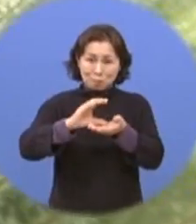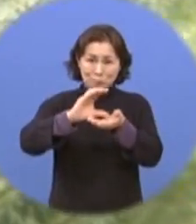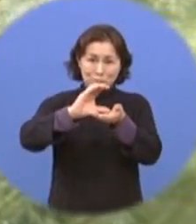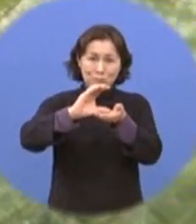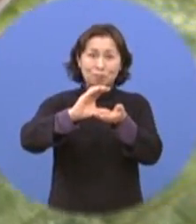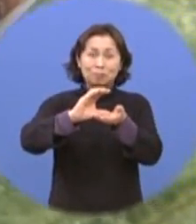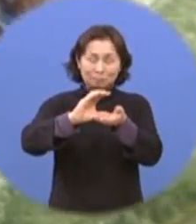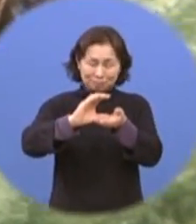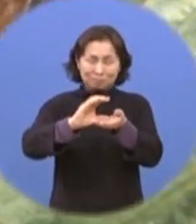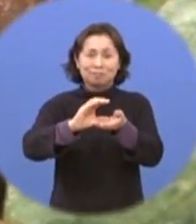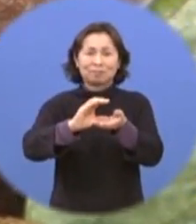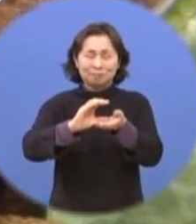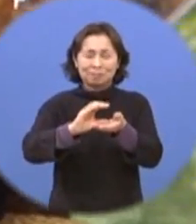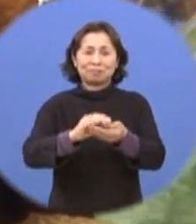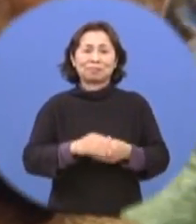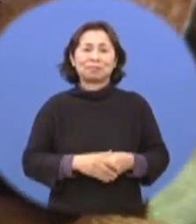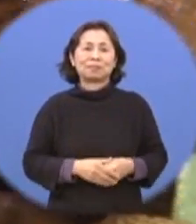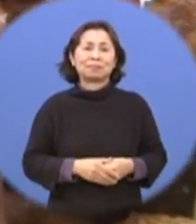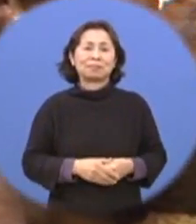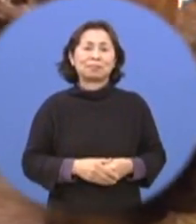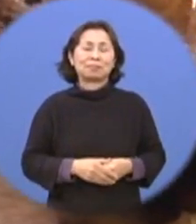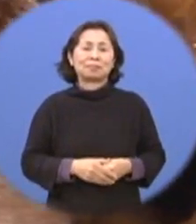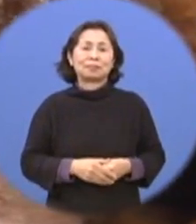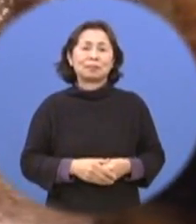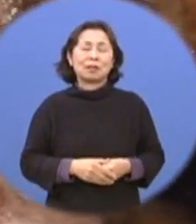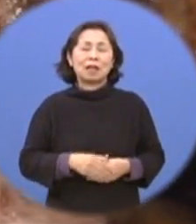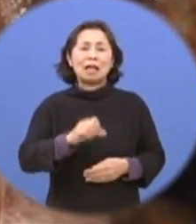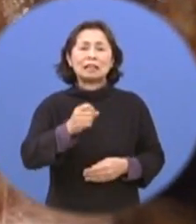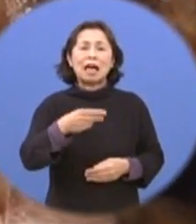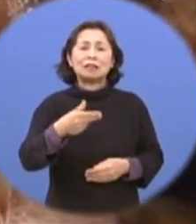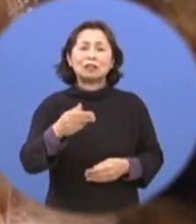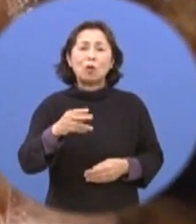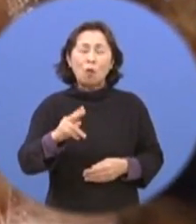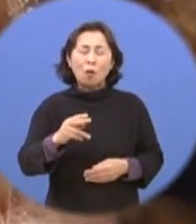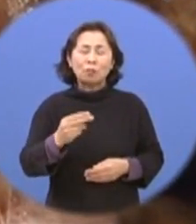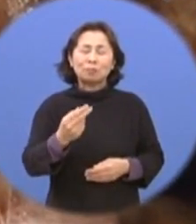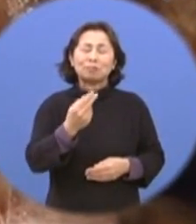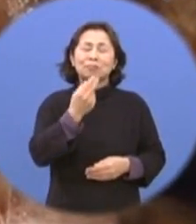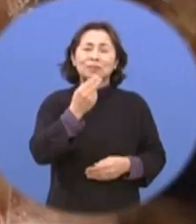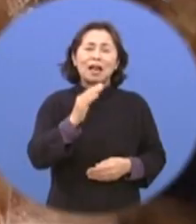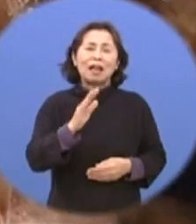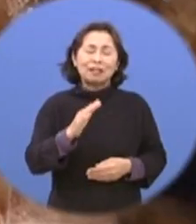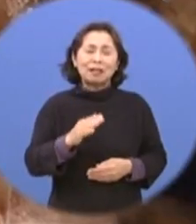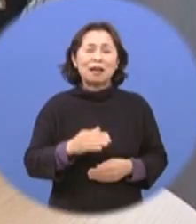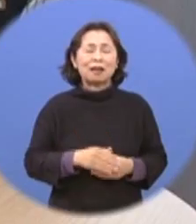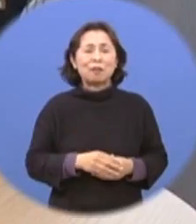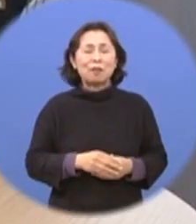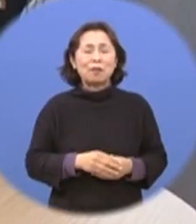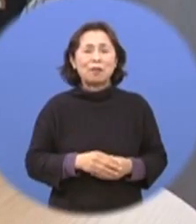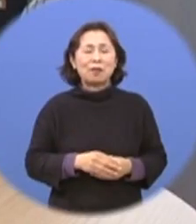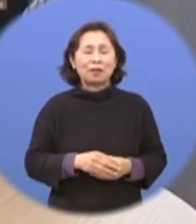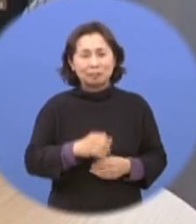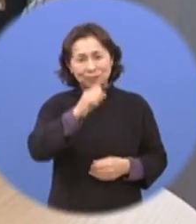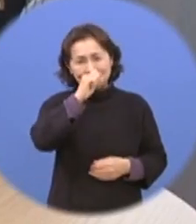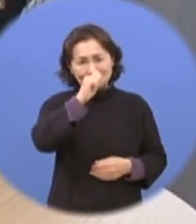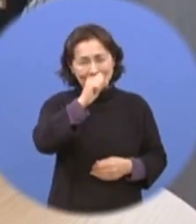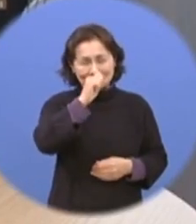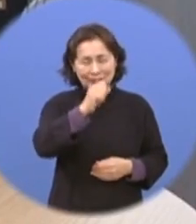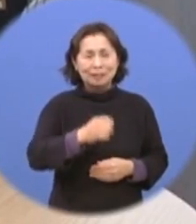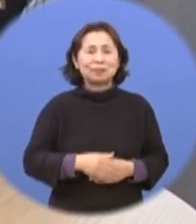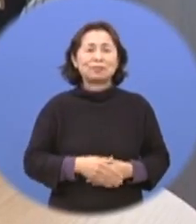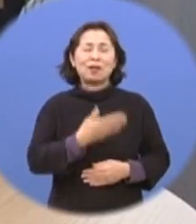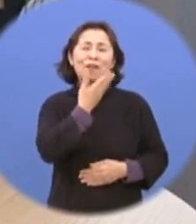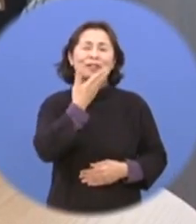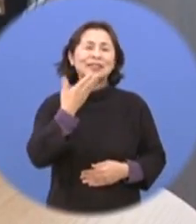し食べ応えもあって参照がほのかに効いているのですごくそこもアクセントになってとても